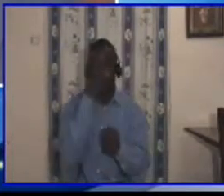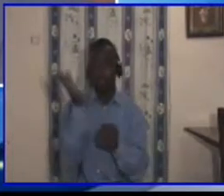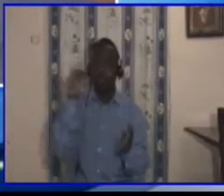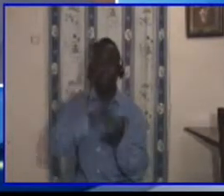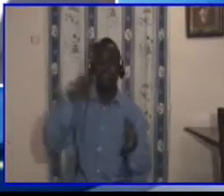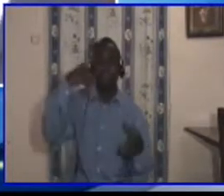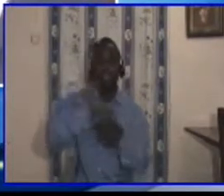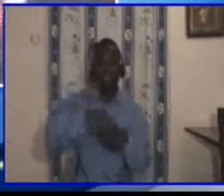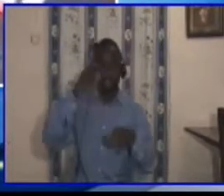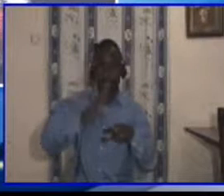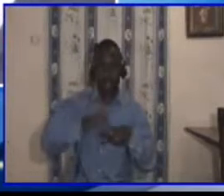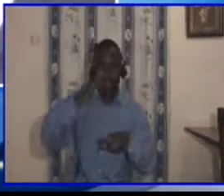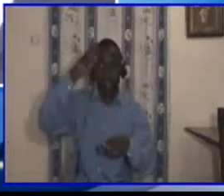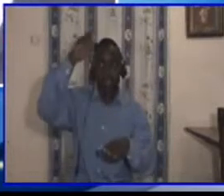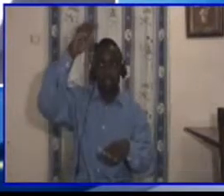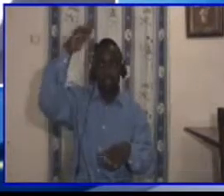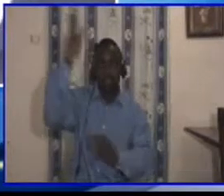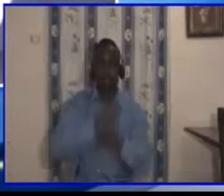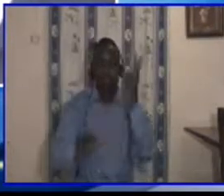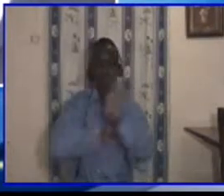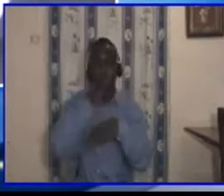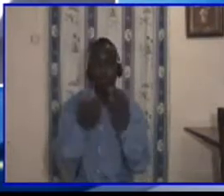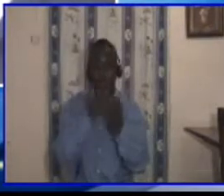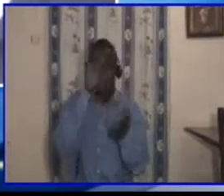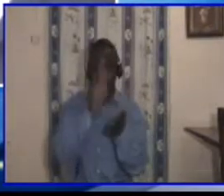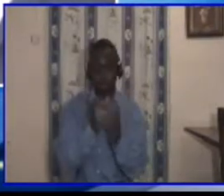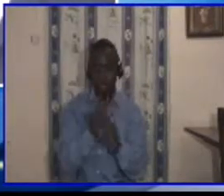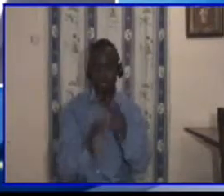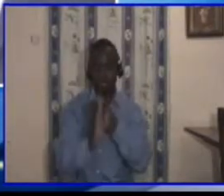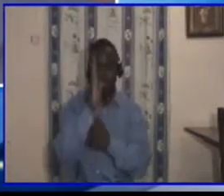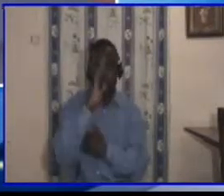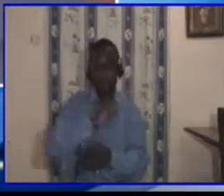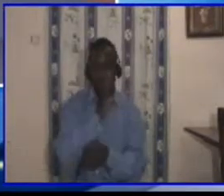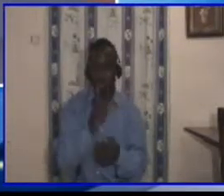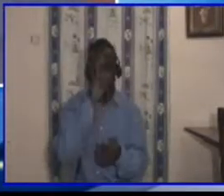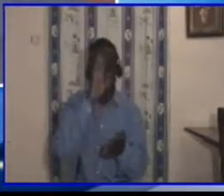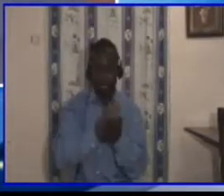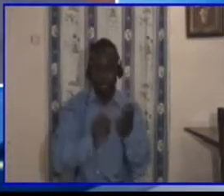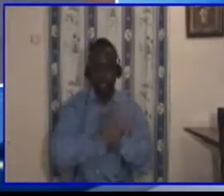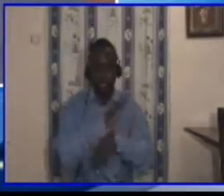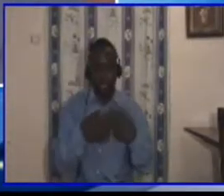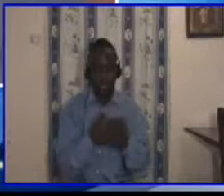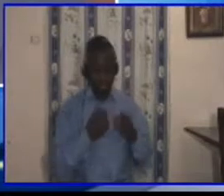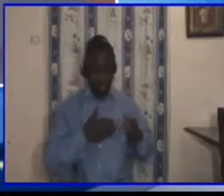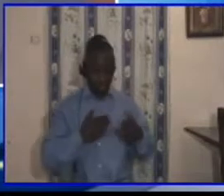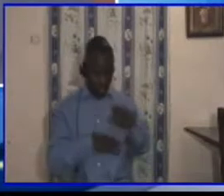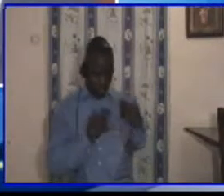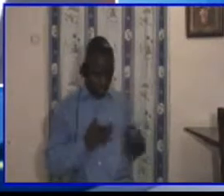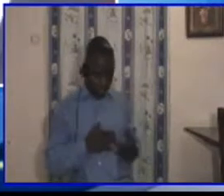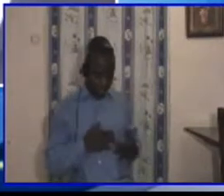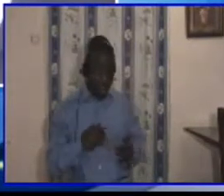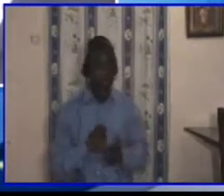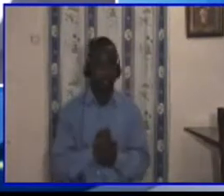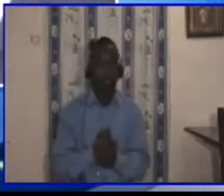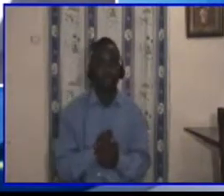e che io possa rivederli nella doria io